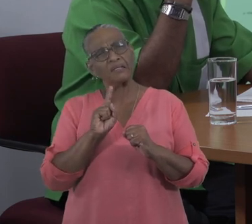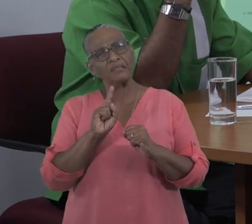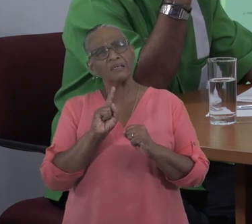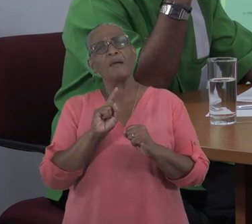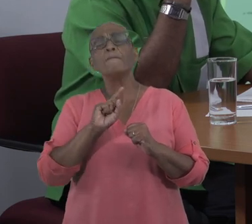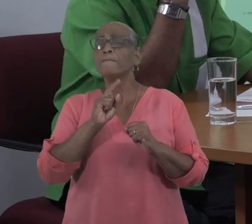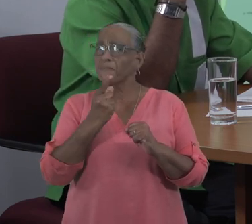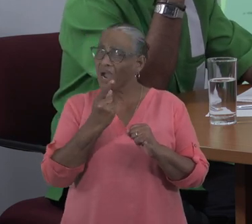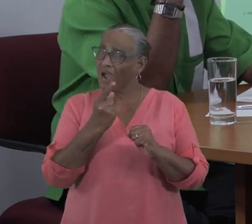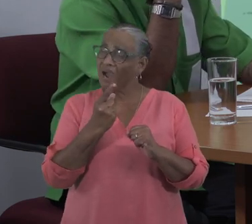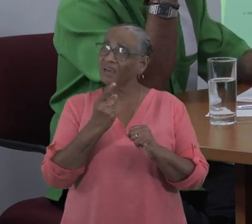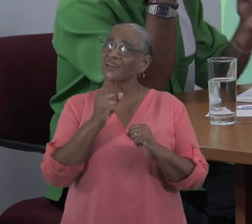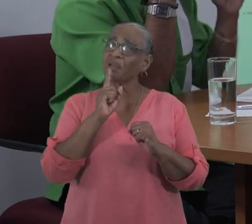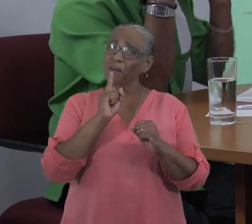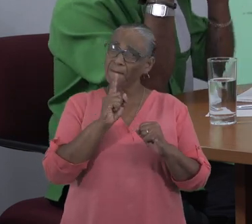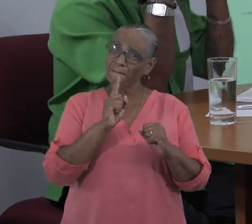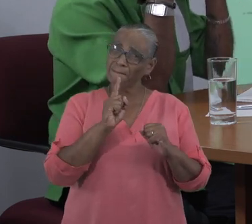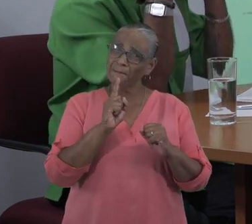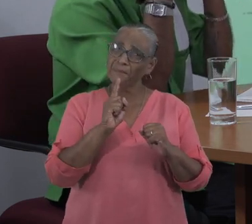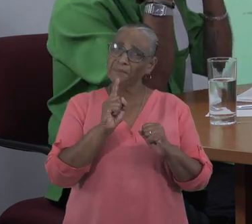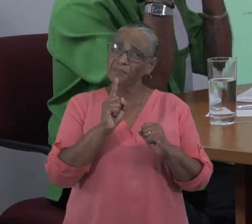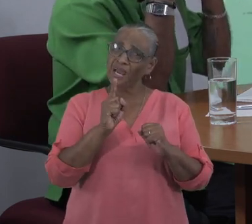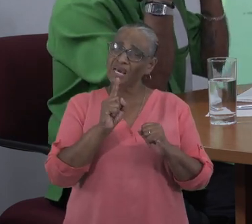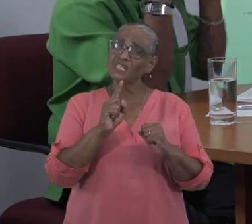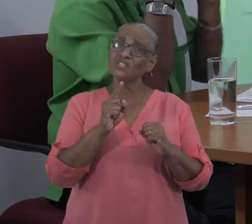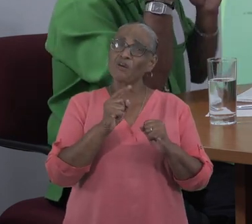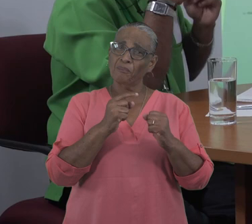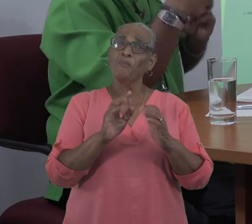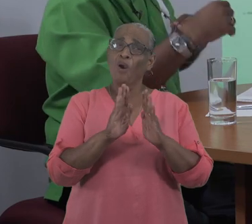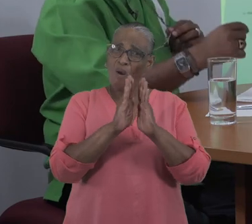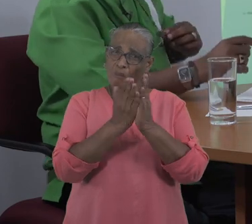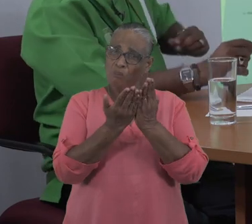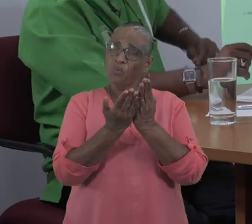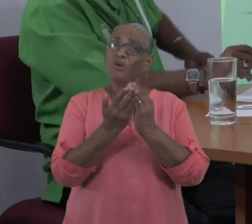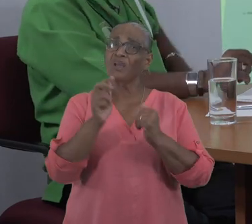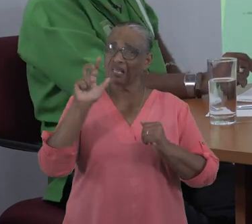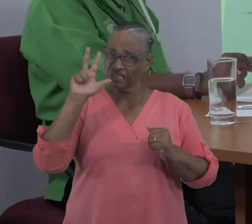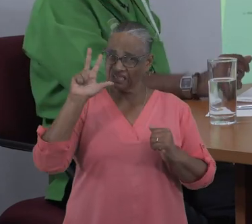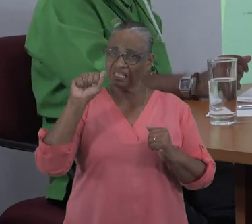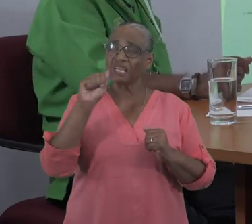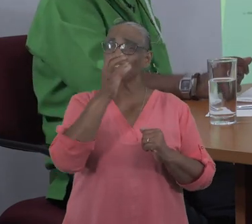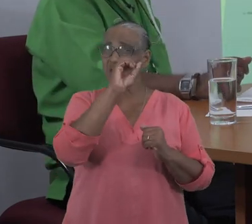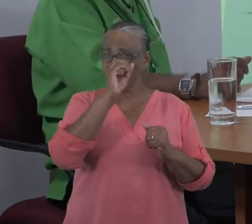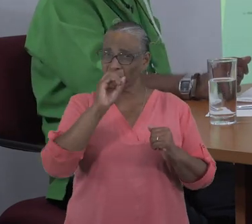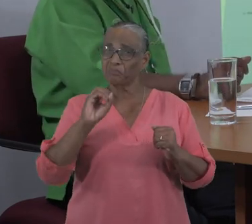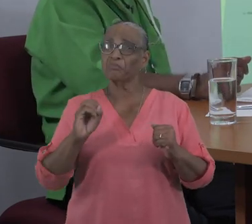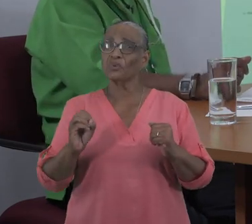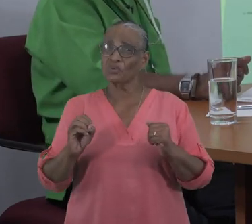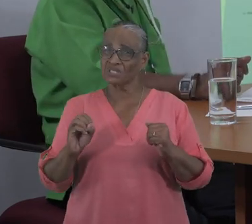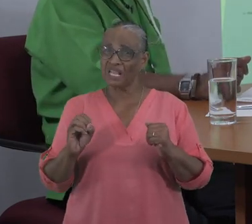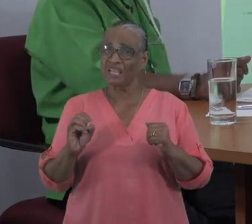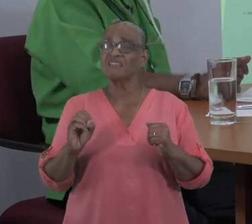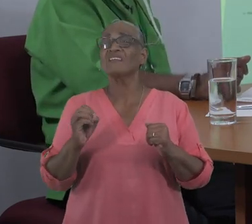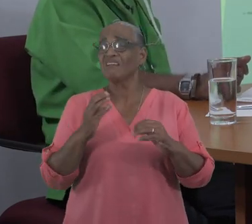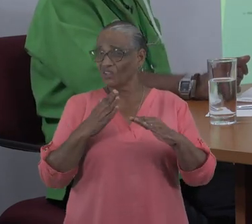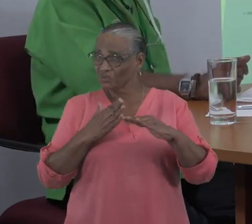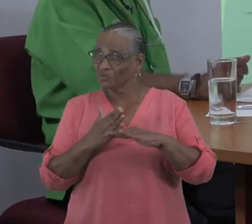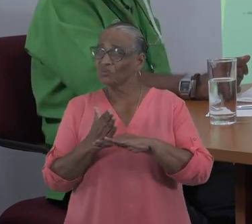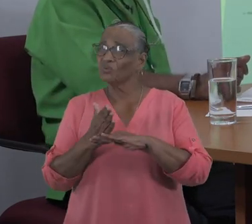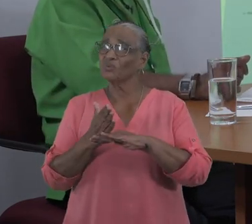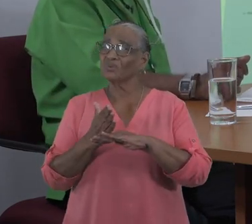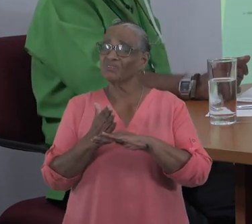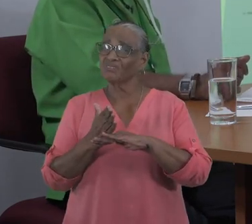je die 7 regels nahoudt, kan je soms, er worden cijfers in de literatuur gezegd van bijna 80% reductie van het